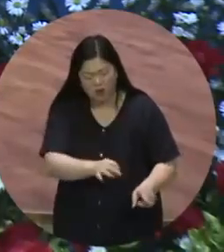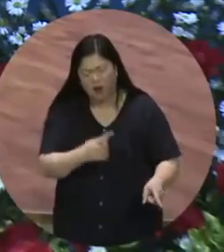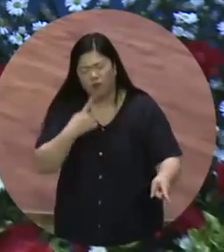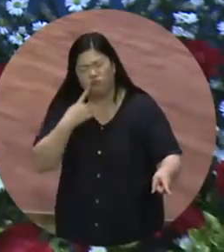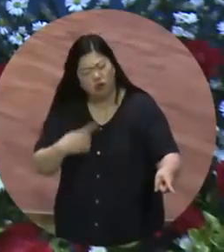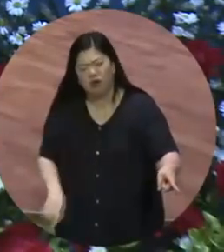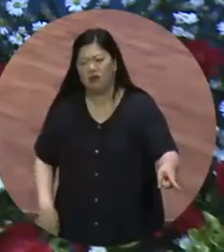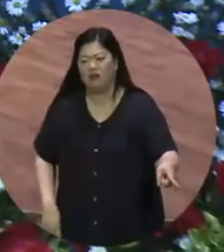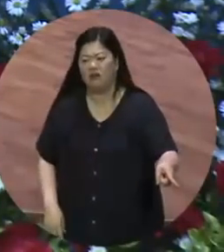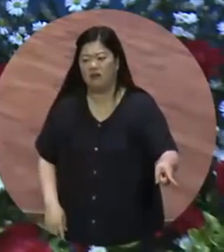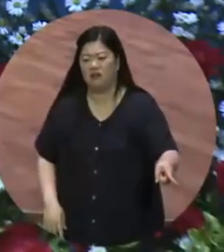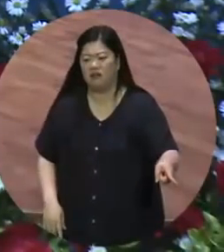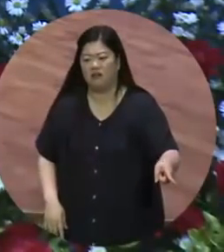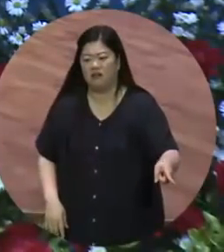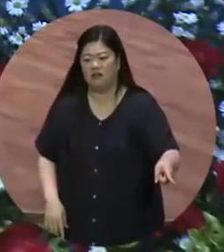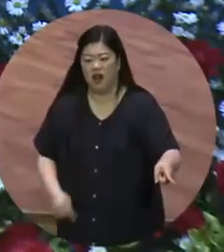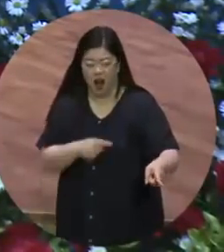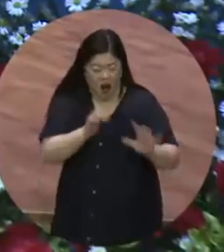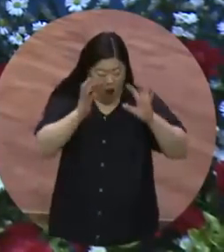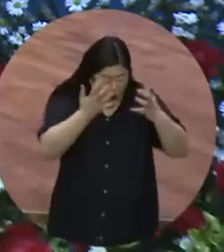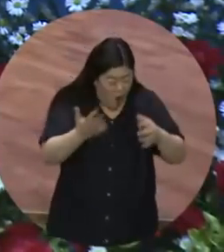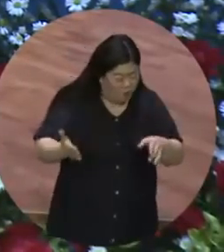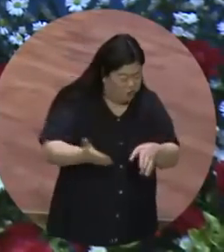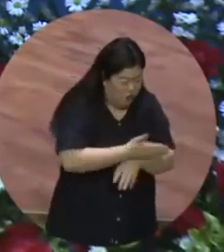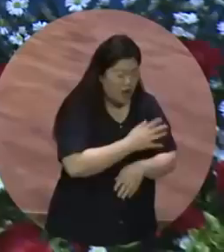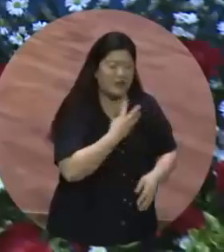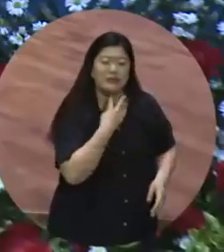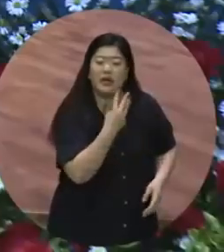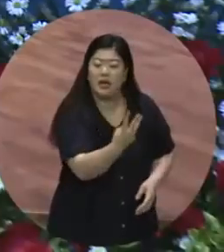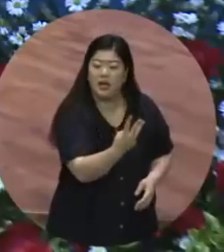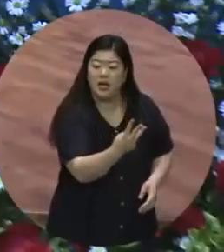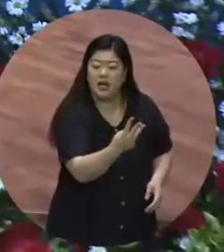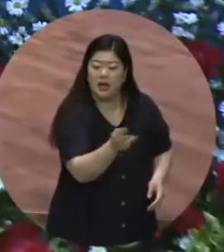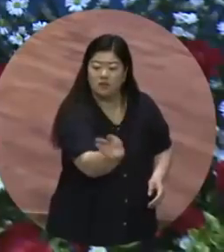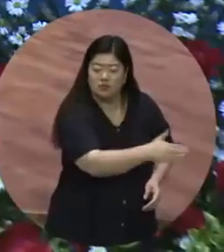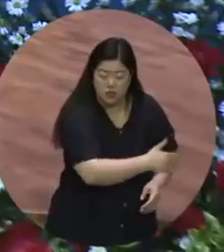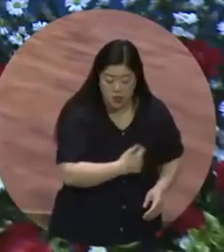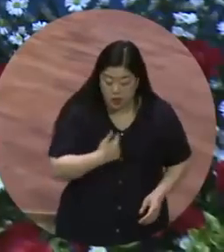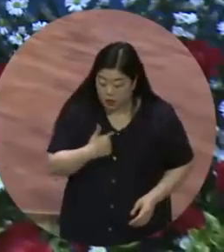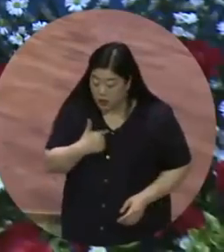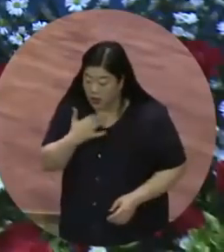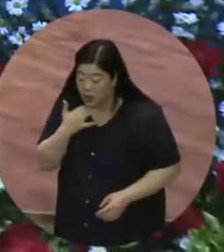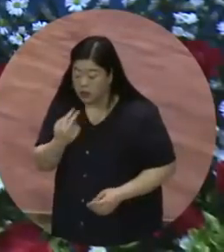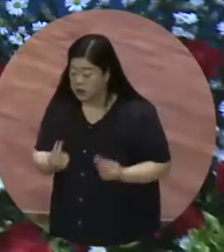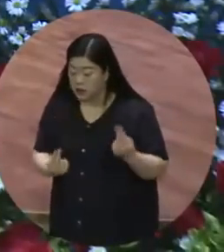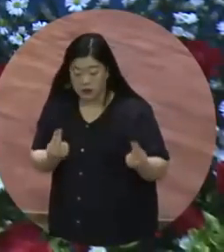영 딴 길로 갈 뻔했는데 기적적으로 이게 앉았네. 여러분 기적의 사나이들이에요.